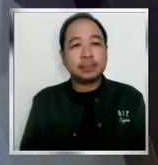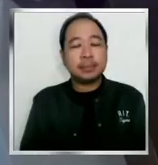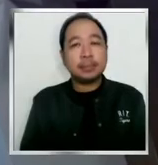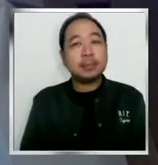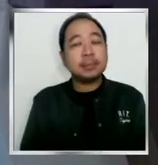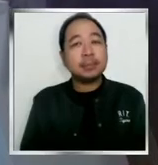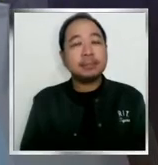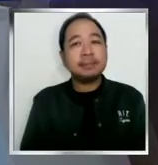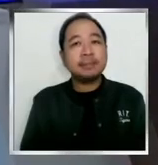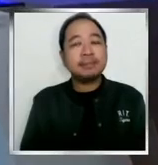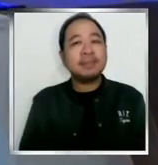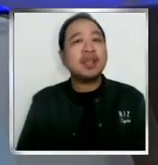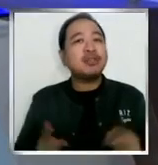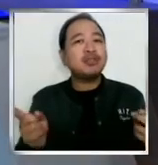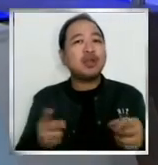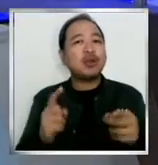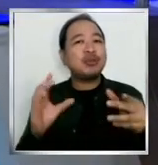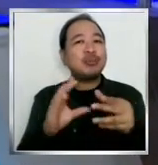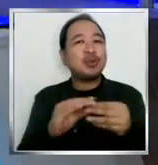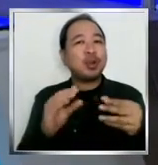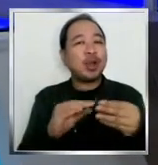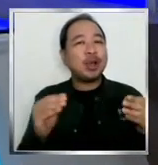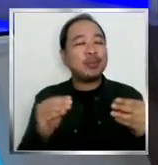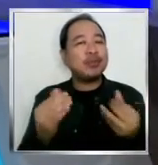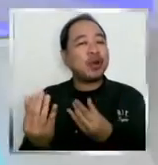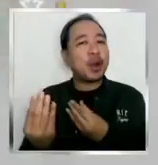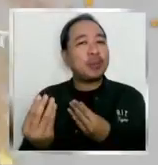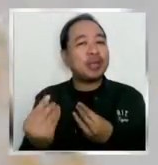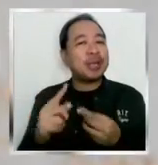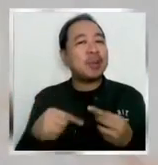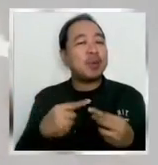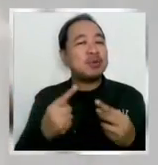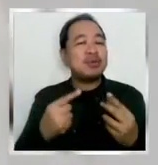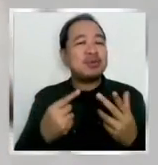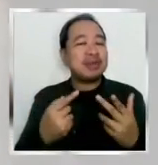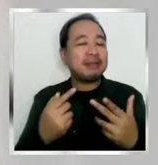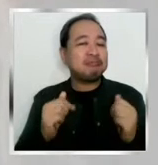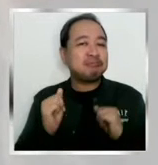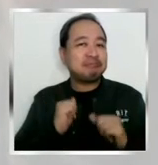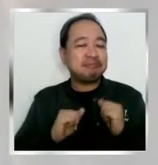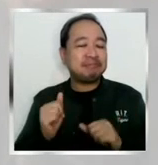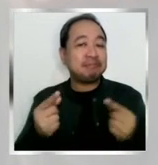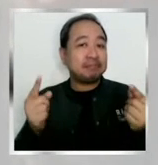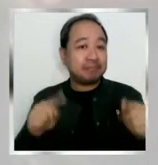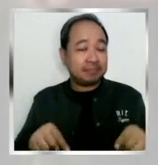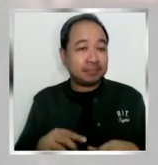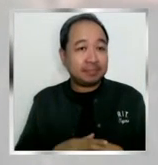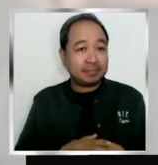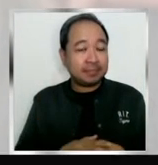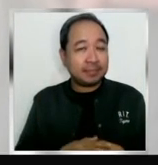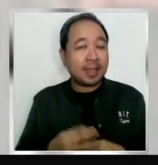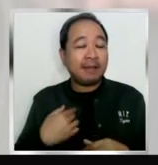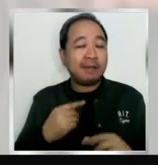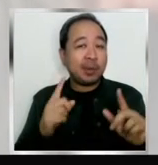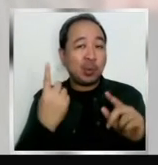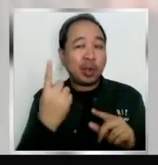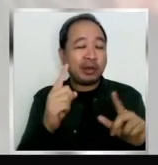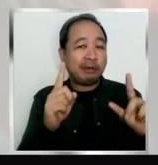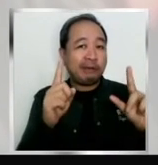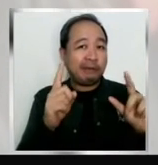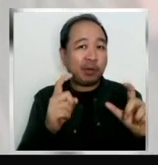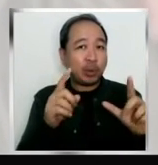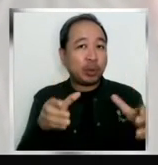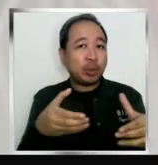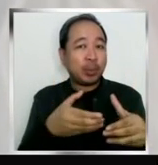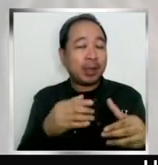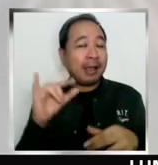Mabilis na chikahan tayo para updated sa showbiz happenings. Faves in one photo, yan ang bansag ng fans sa IG snap